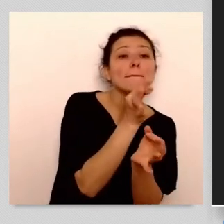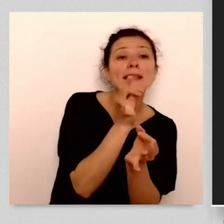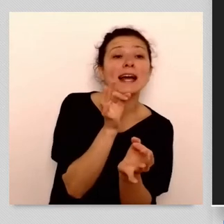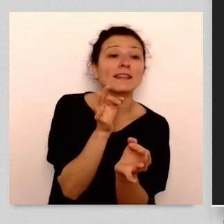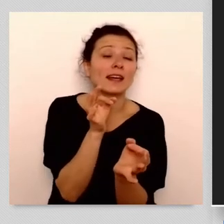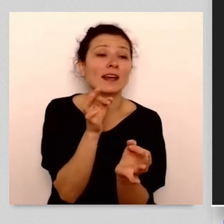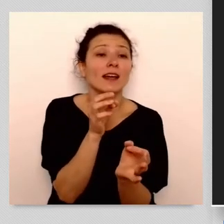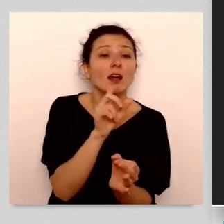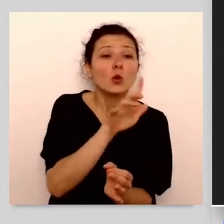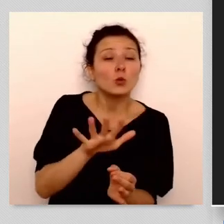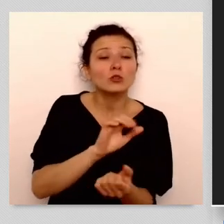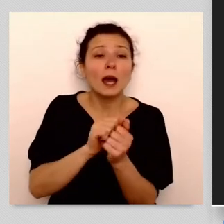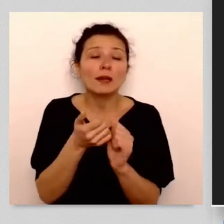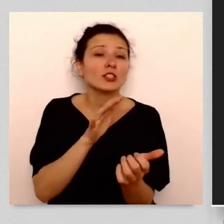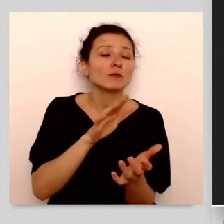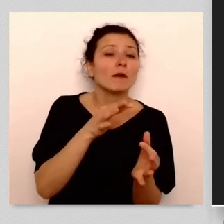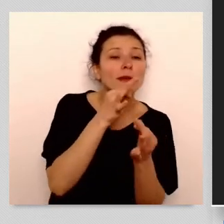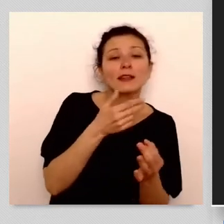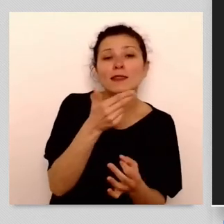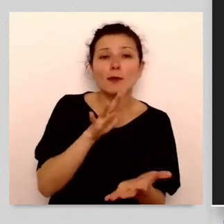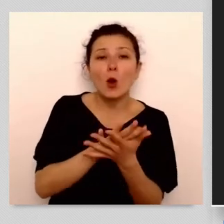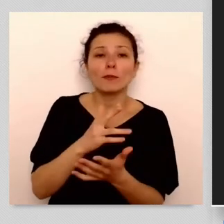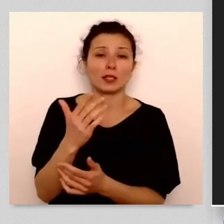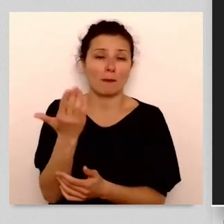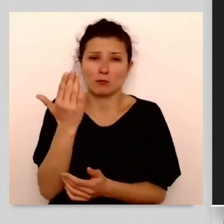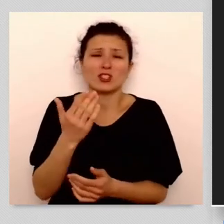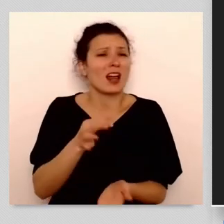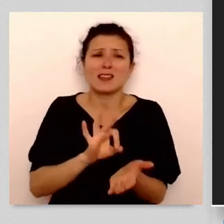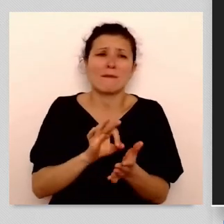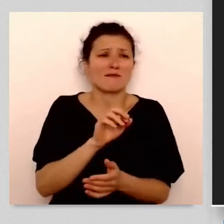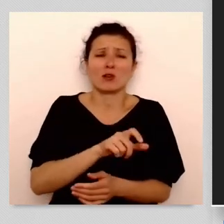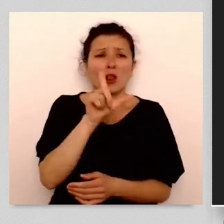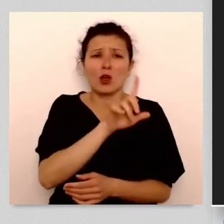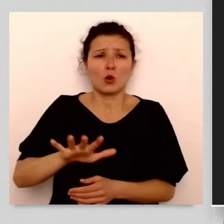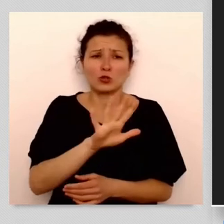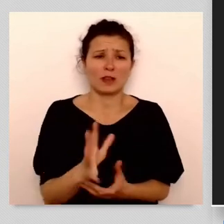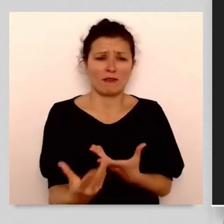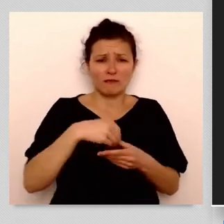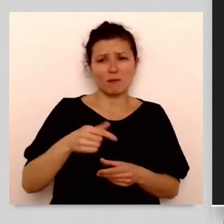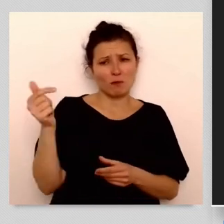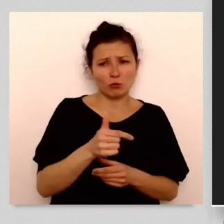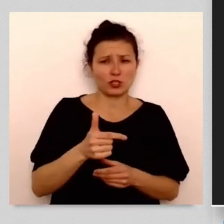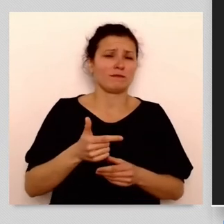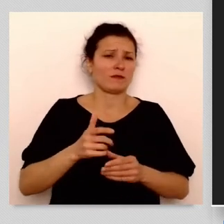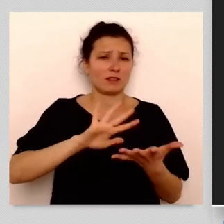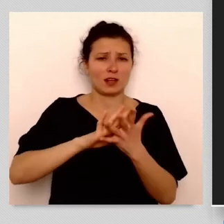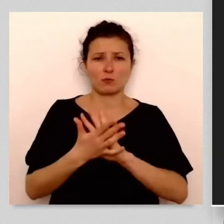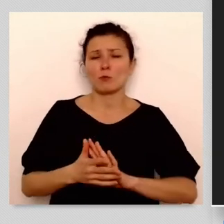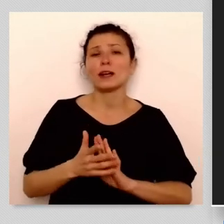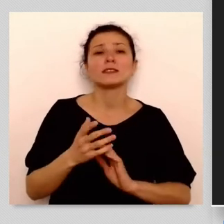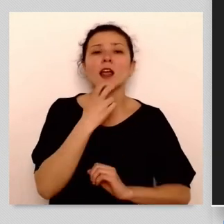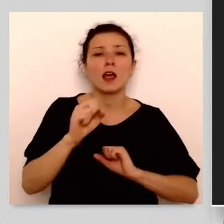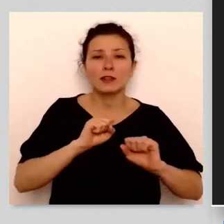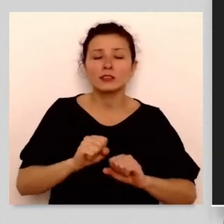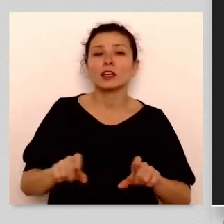jakieś wiarygodne. Natomiast na pewno obywatele muszą w tej transformacji uczestniczyć. No i oczywiście czwartym jest zachowanie